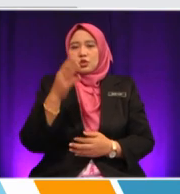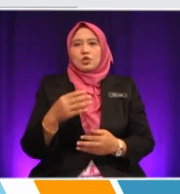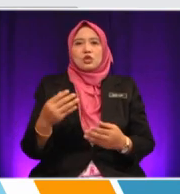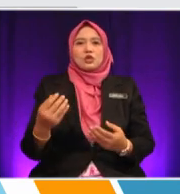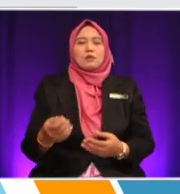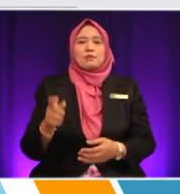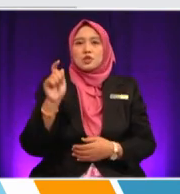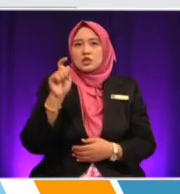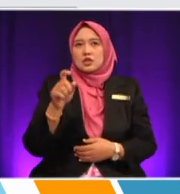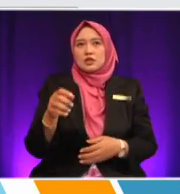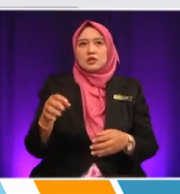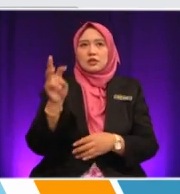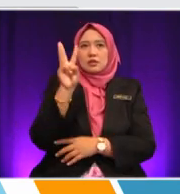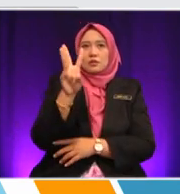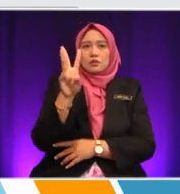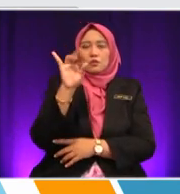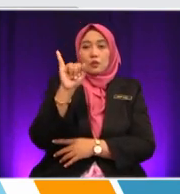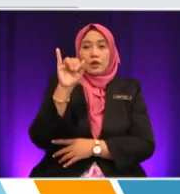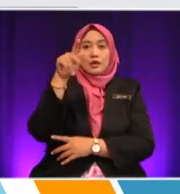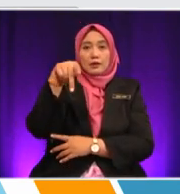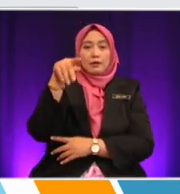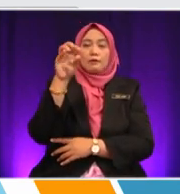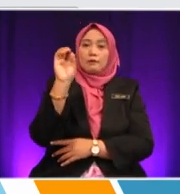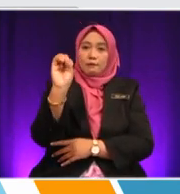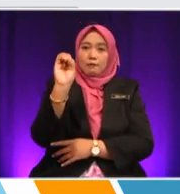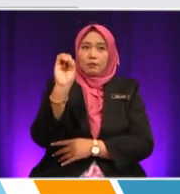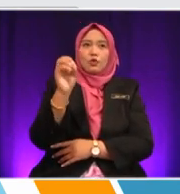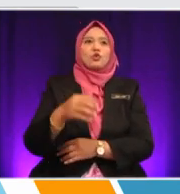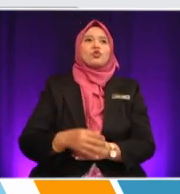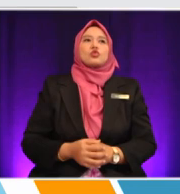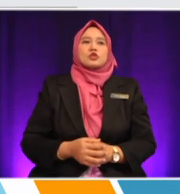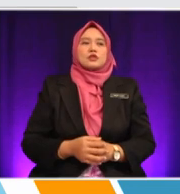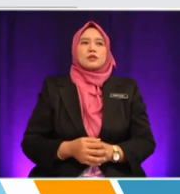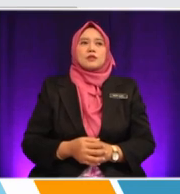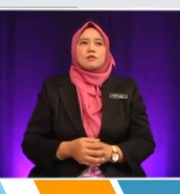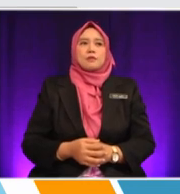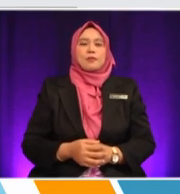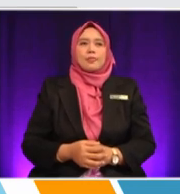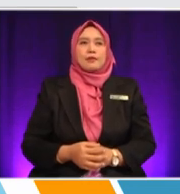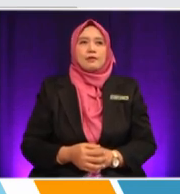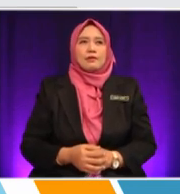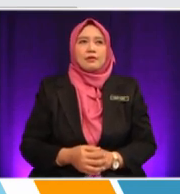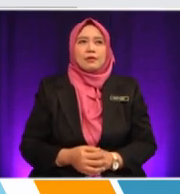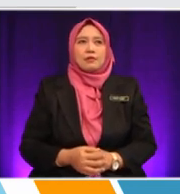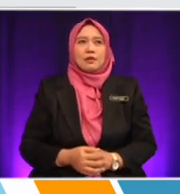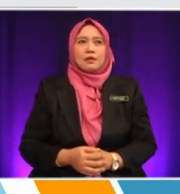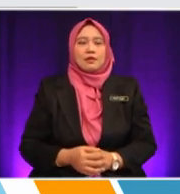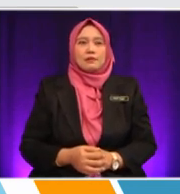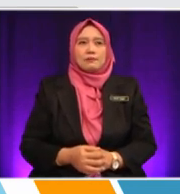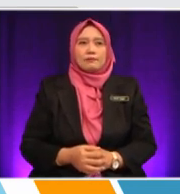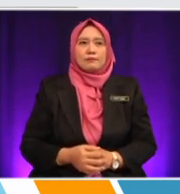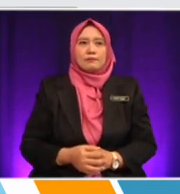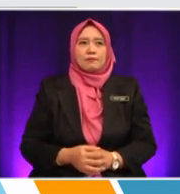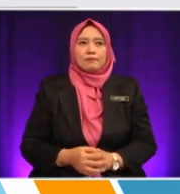cipta wipopo intelektual teknologi properti on the sheet po whitening wipopo apa saja anak